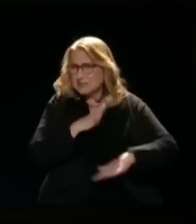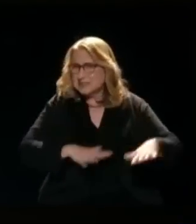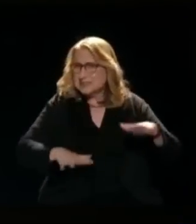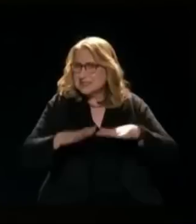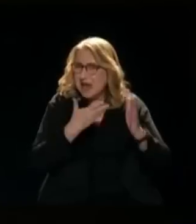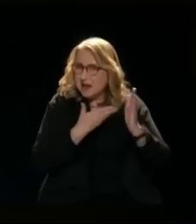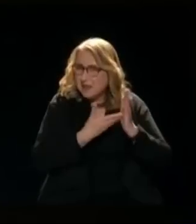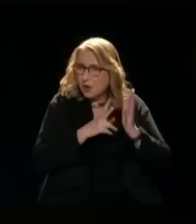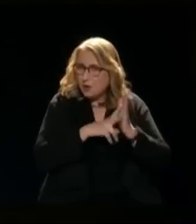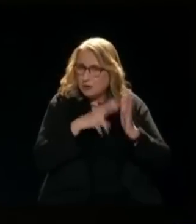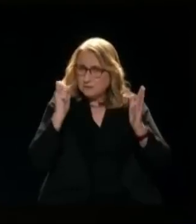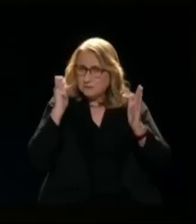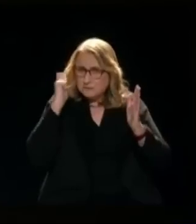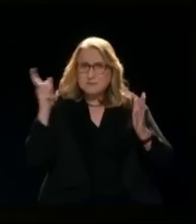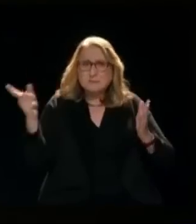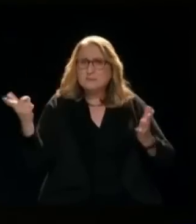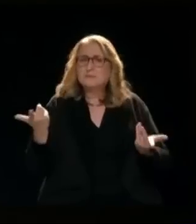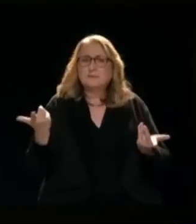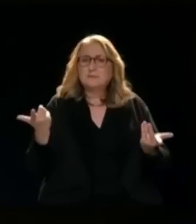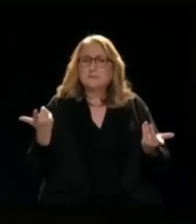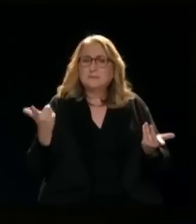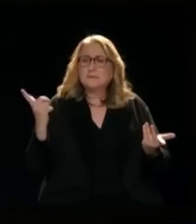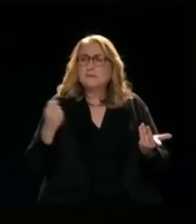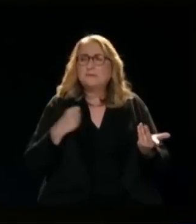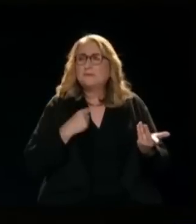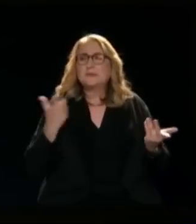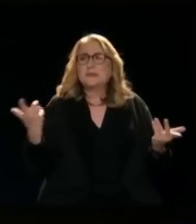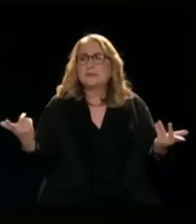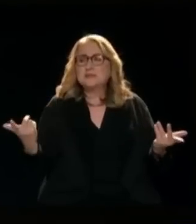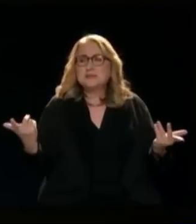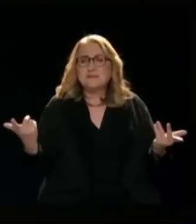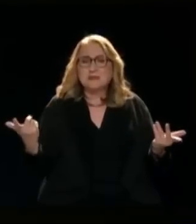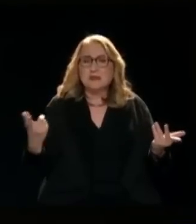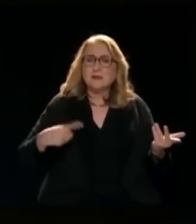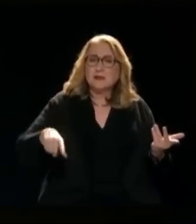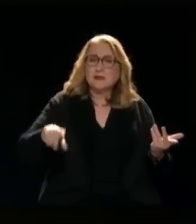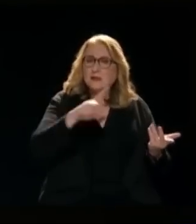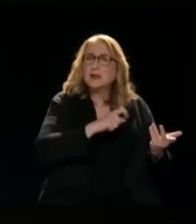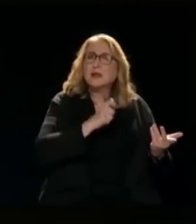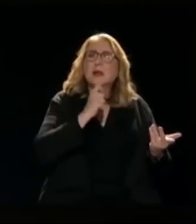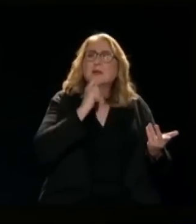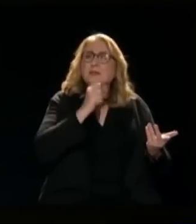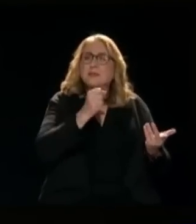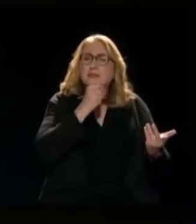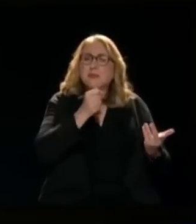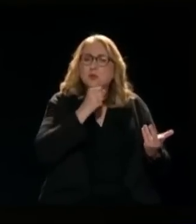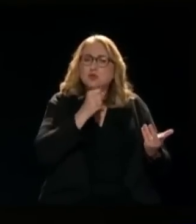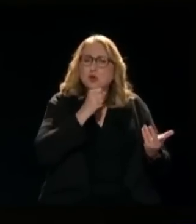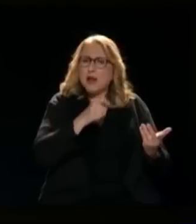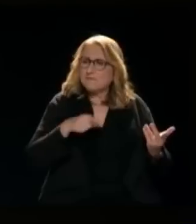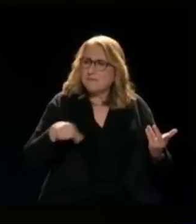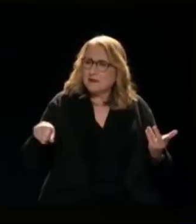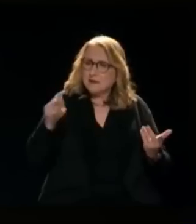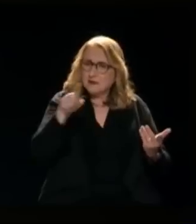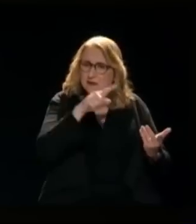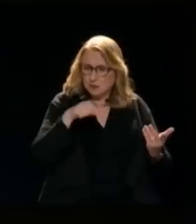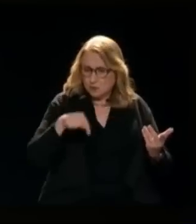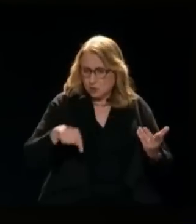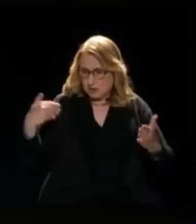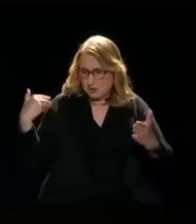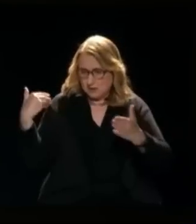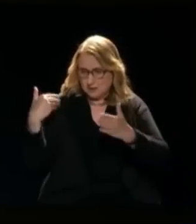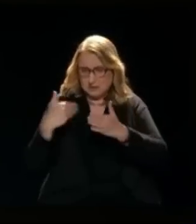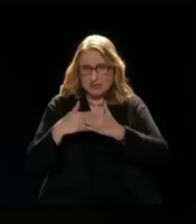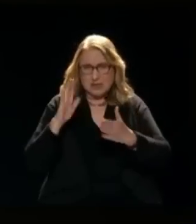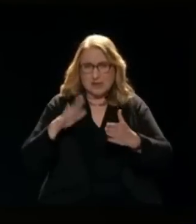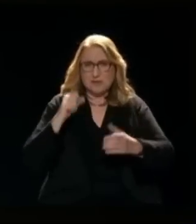debate στη δημόσια τηλεόραση. Ναι. Υπάρχει και αυτή η λίστα των δημοσιογράφων, των ρεπόρτερ χωρίς σύνορα που μας δείχνει τα τελευταία χρόνια